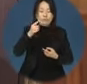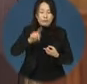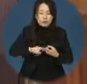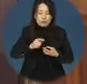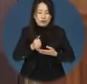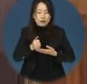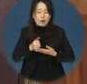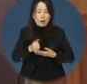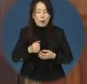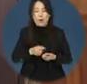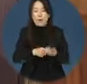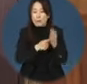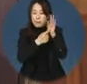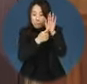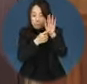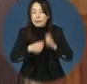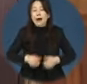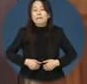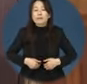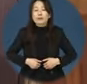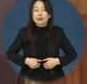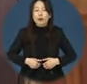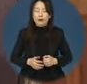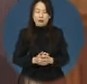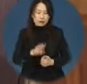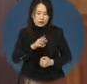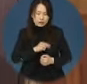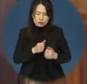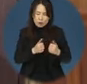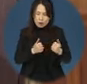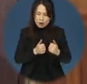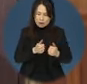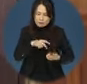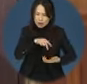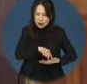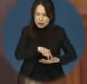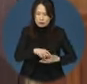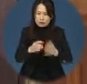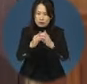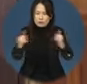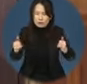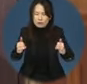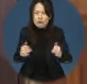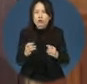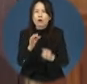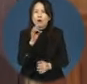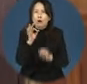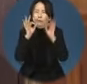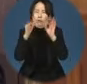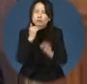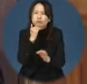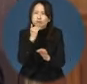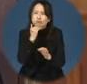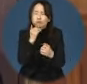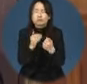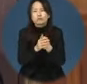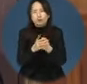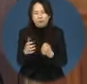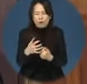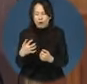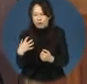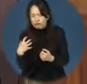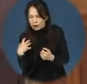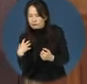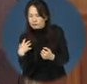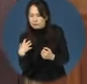입장에서는 주인 분들이 지켜보고 있고 또 주인 분들의 요건에 맞는 주 민철의 바랑 이기 때문에 굉장히 부담을